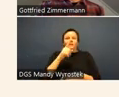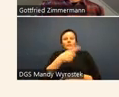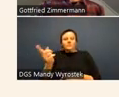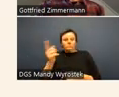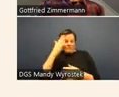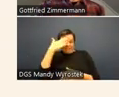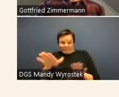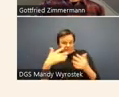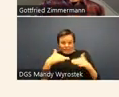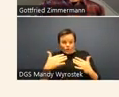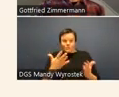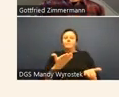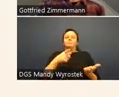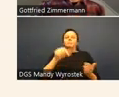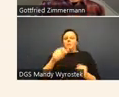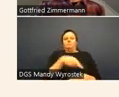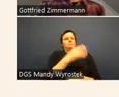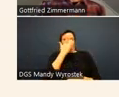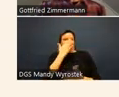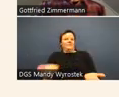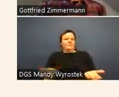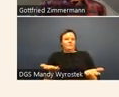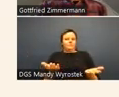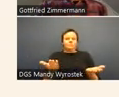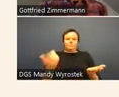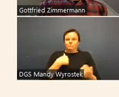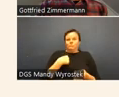auch bei dem Microsoft Edge Browser.